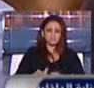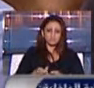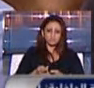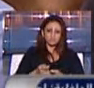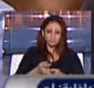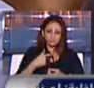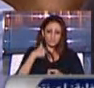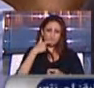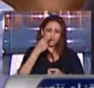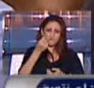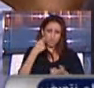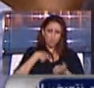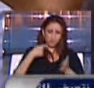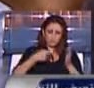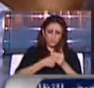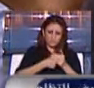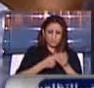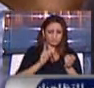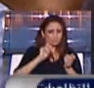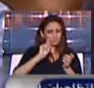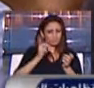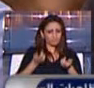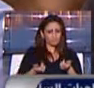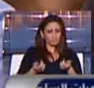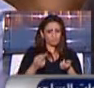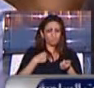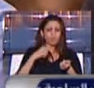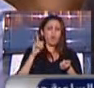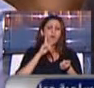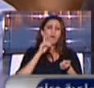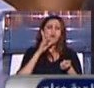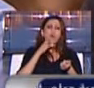لينا، وفي رساله احب اوصلها من اب شهيد